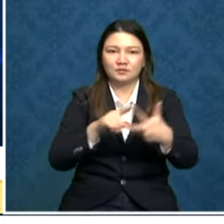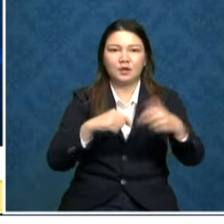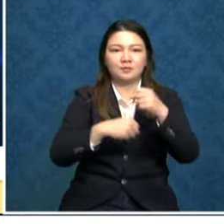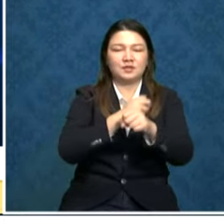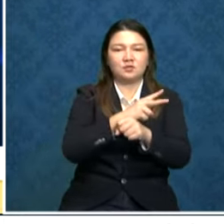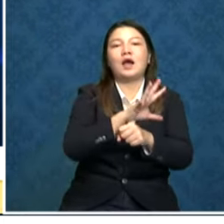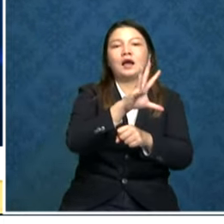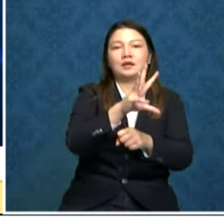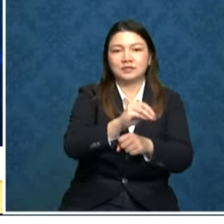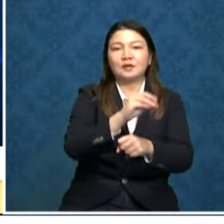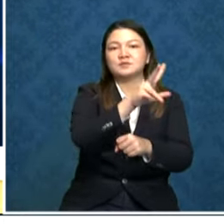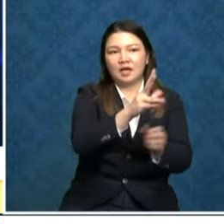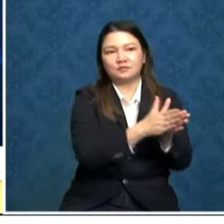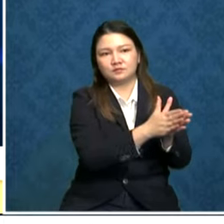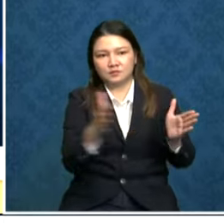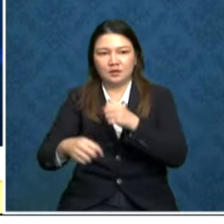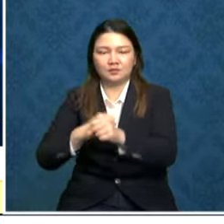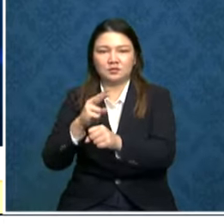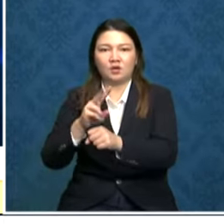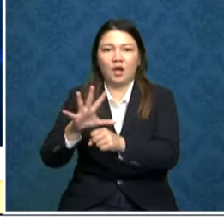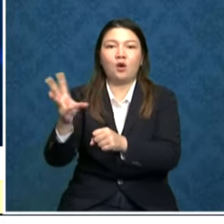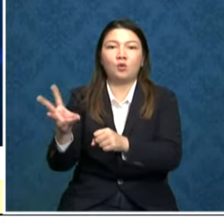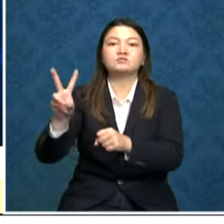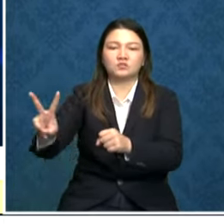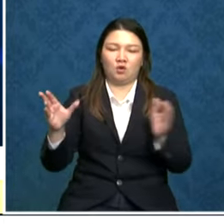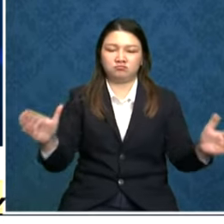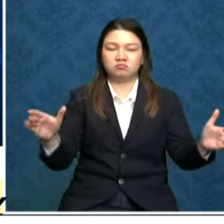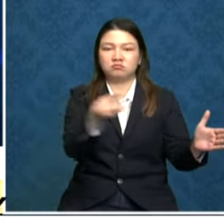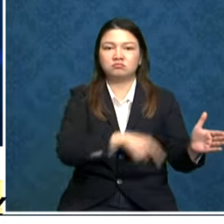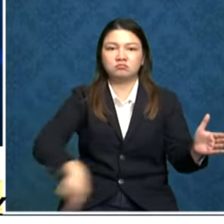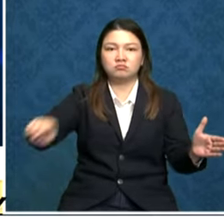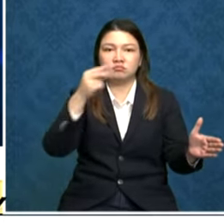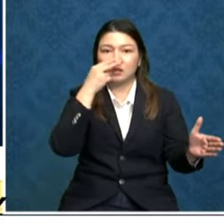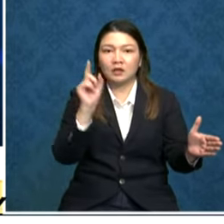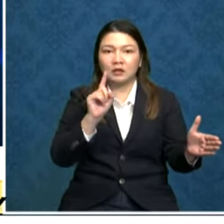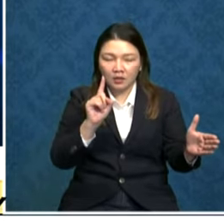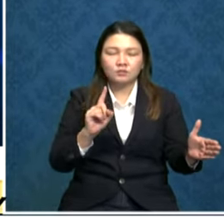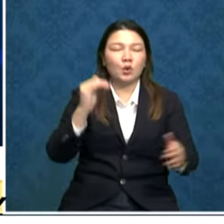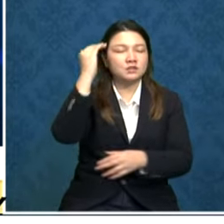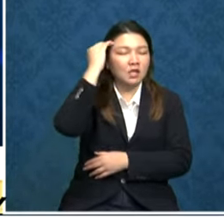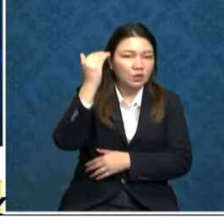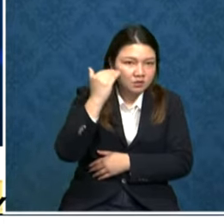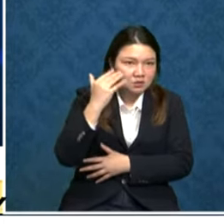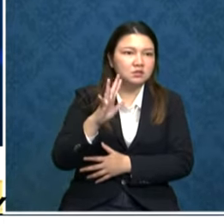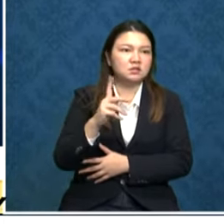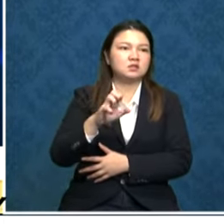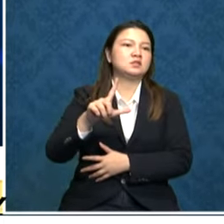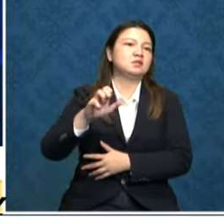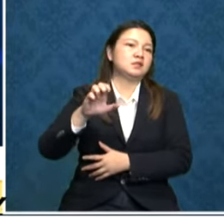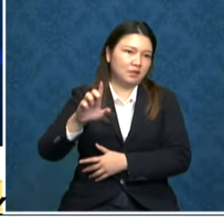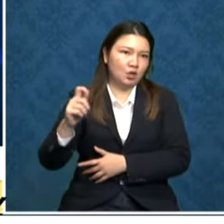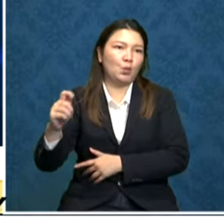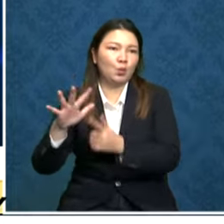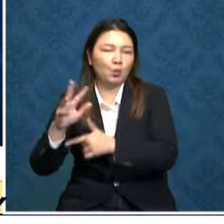2533จนถึงในปี 2500 62ครับทุกท่านจะเห็นว่าไม่ว่าจะเป็นเกาหลีใต้ชิลีอุรุกวัยครับล้วน